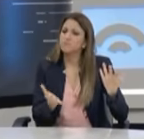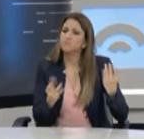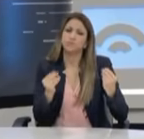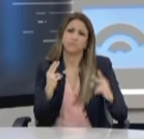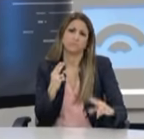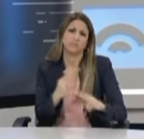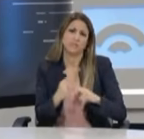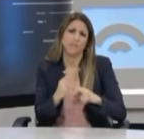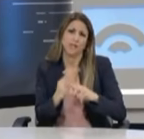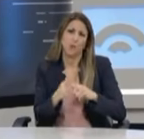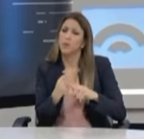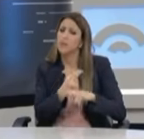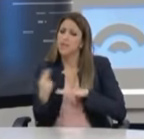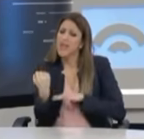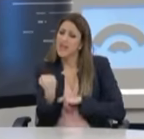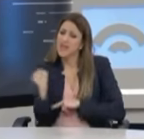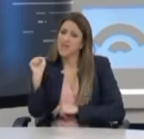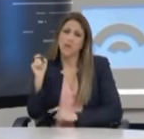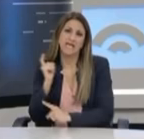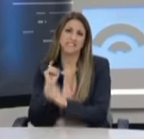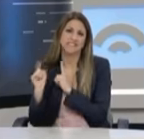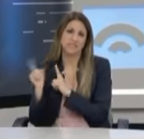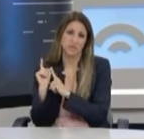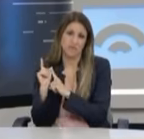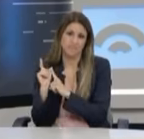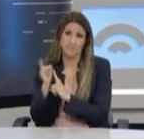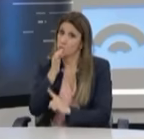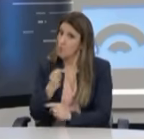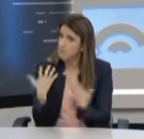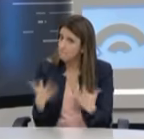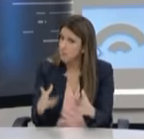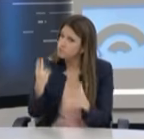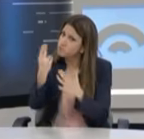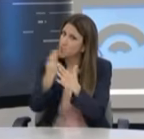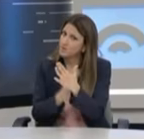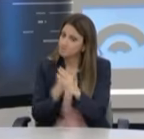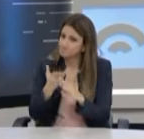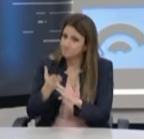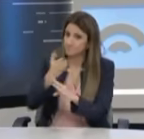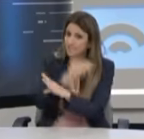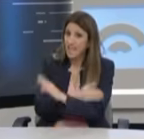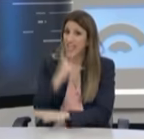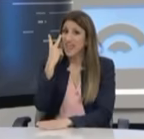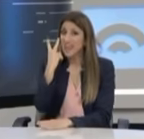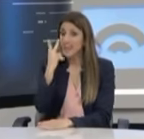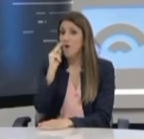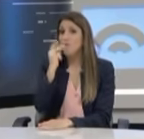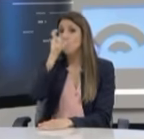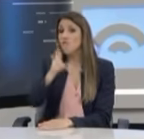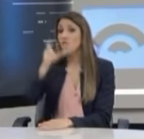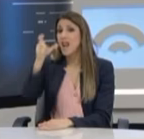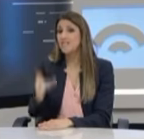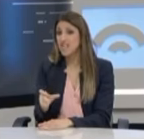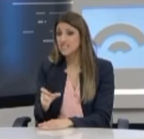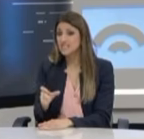της απέναντι στη συμφωνία, δεν μας εξήγησε ποτέ γιατί δύο βουλευτές οι οποίοι παρήχαν ψήφο εμπιστοσύνη στην κυβέρνηση